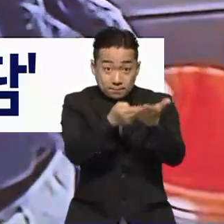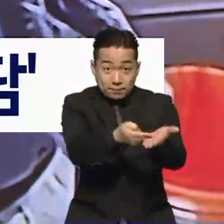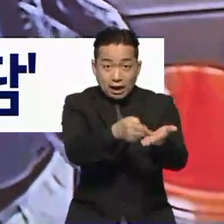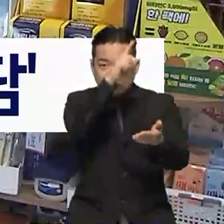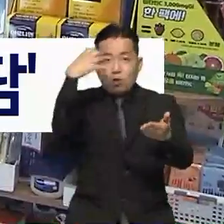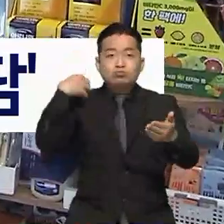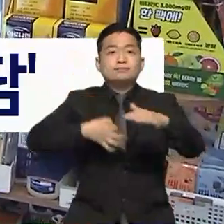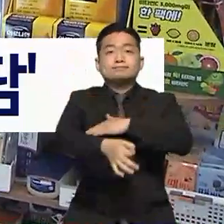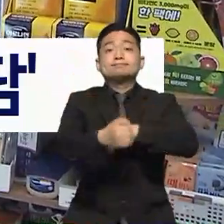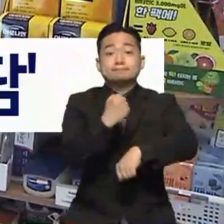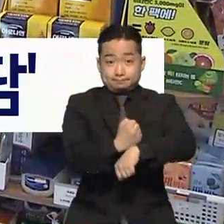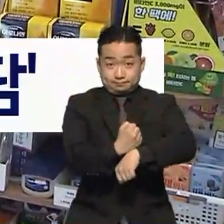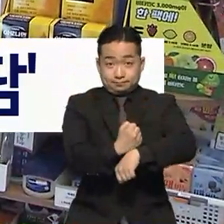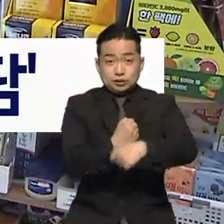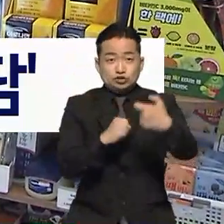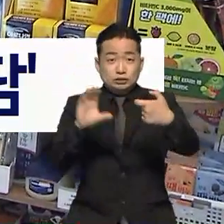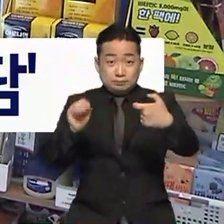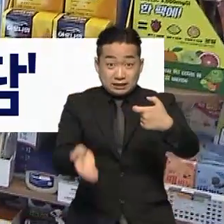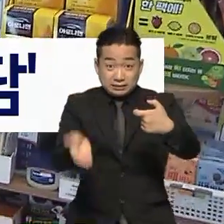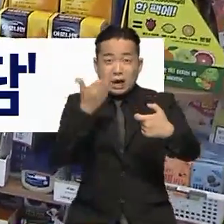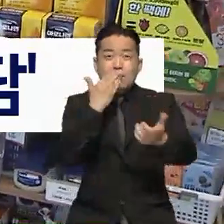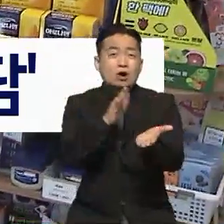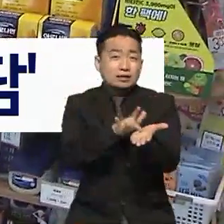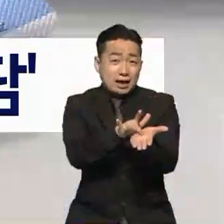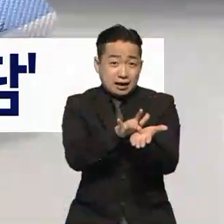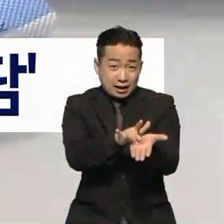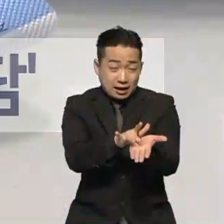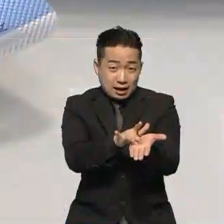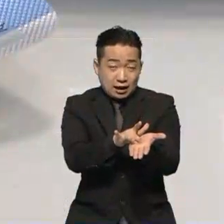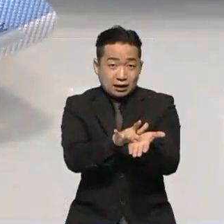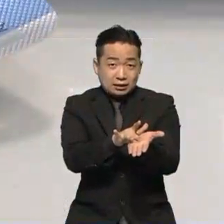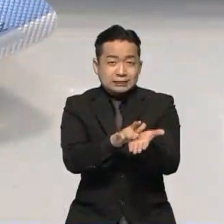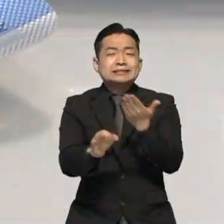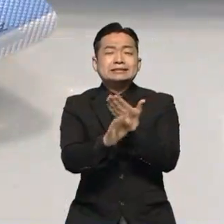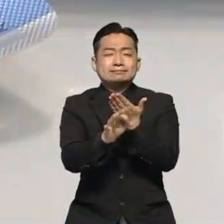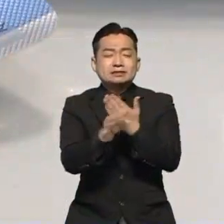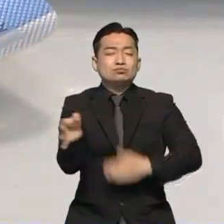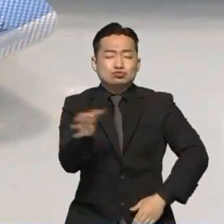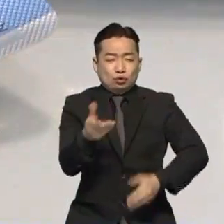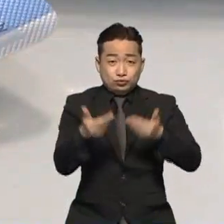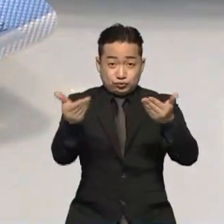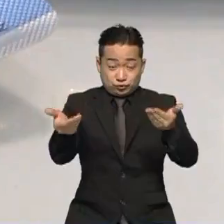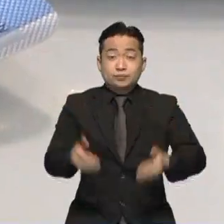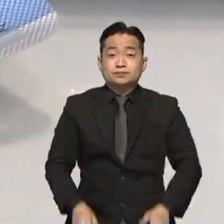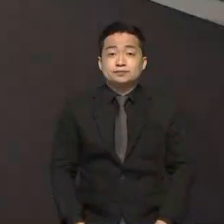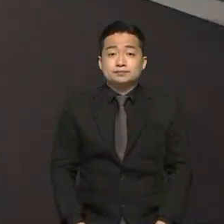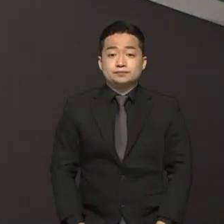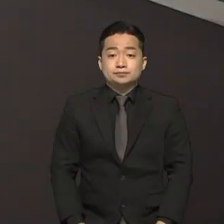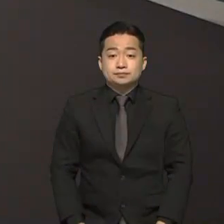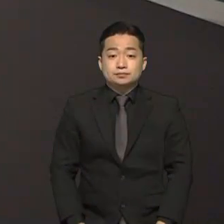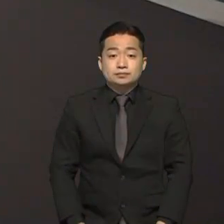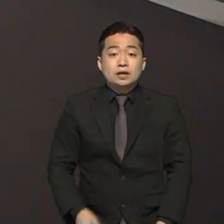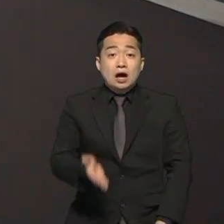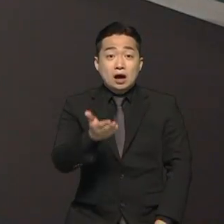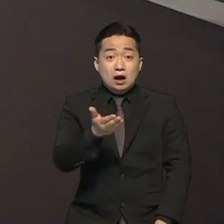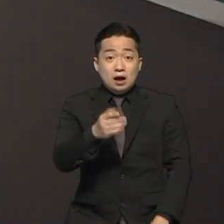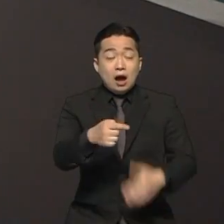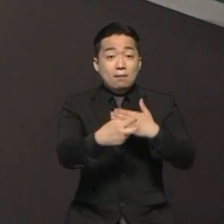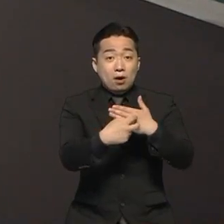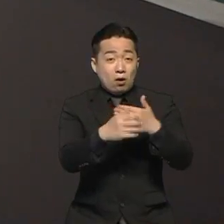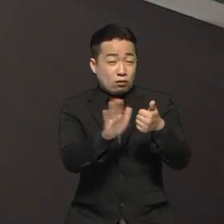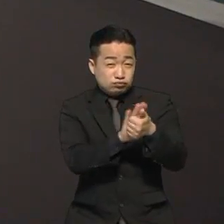부담합니다. 60만 원이 넘는 먹는 치료제는 당분간 무료 처방받을 걸로 보입니다. 치료비 지원 축소엔